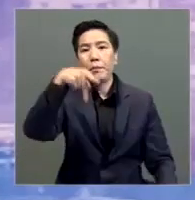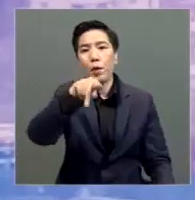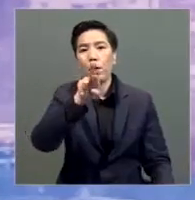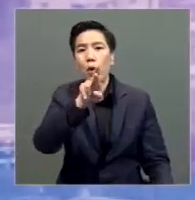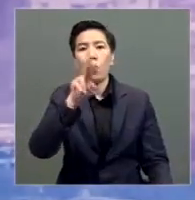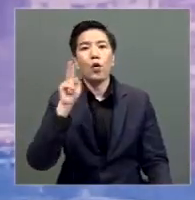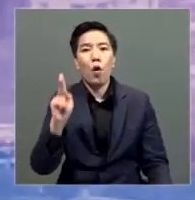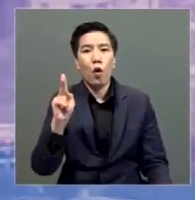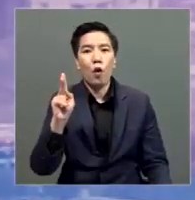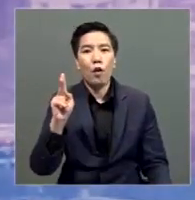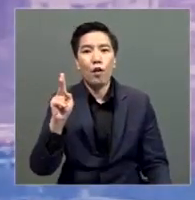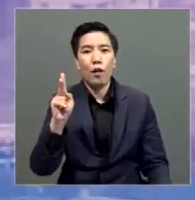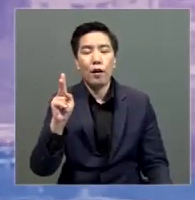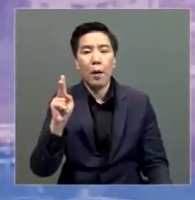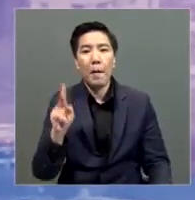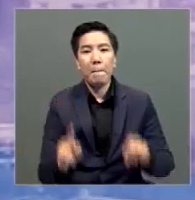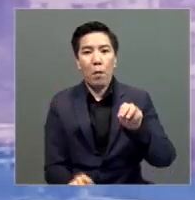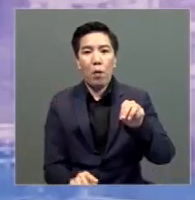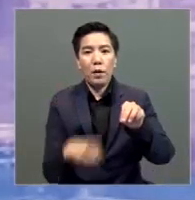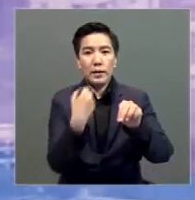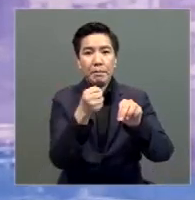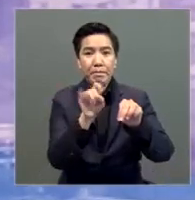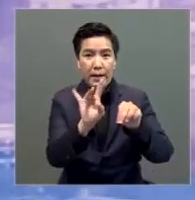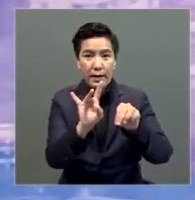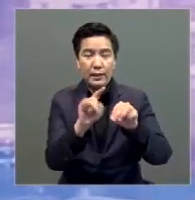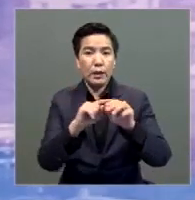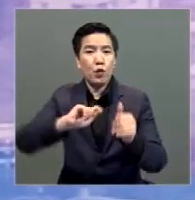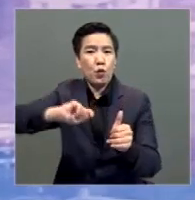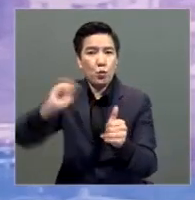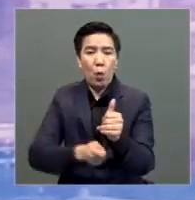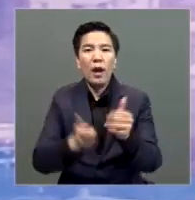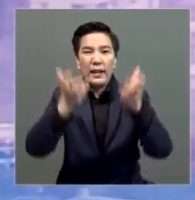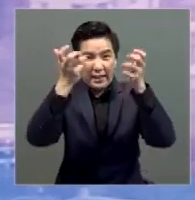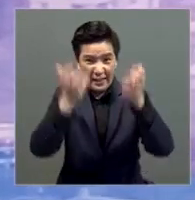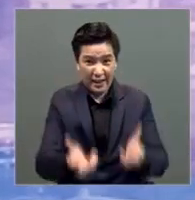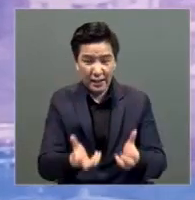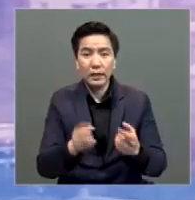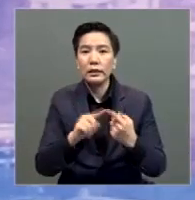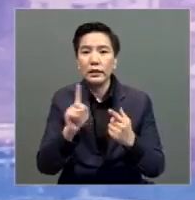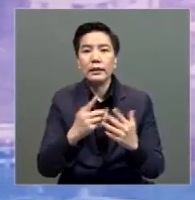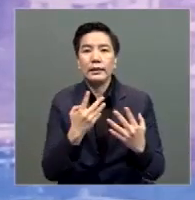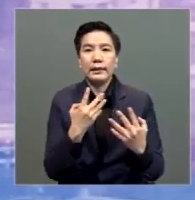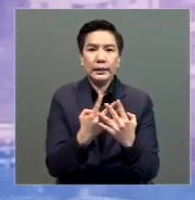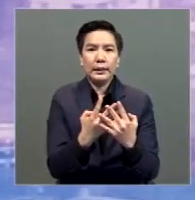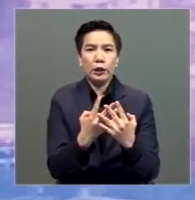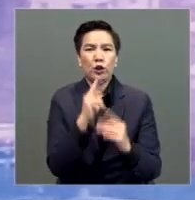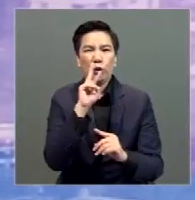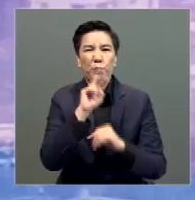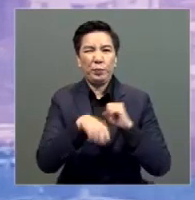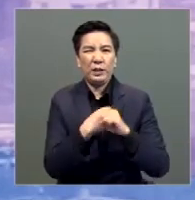หนดมาตรา18ซึ่งกำหนดโทษไว้รุนแรงมากคือจำคุกถึง2